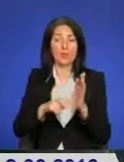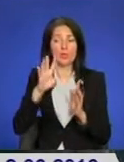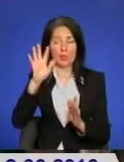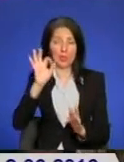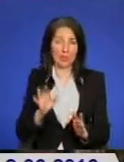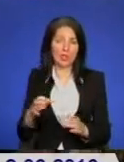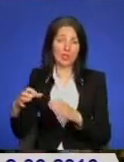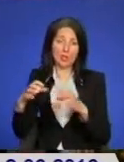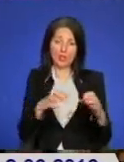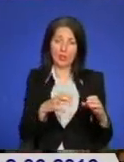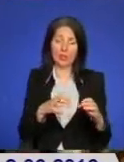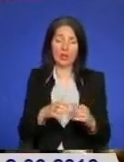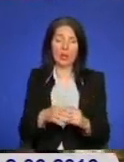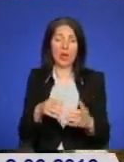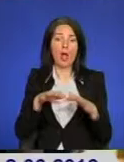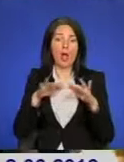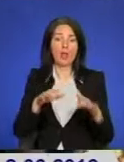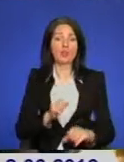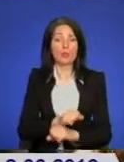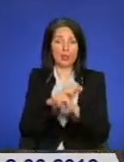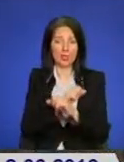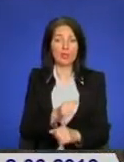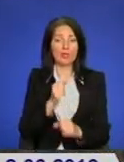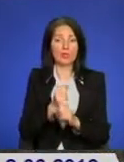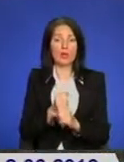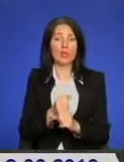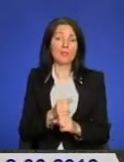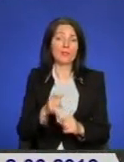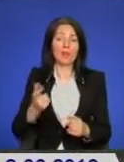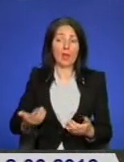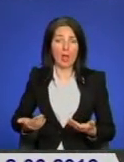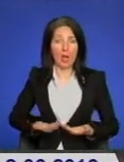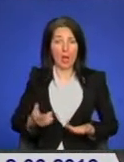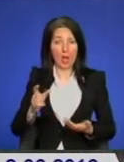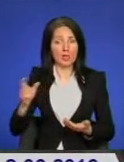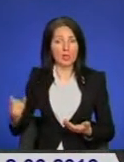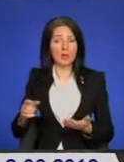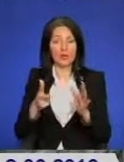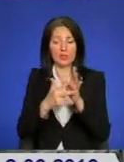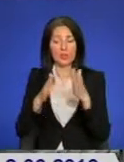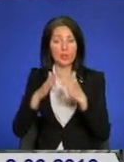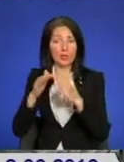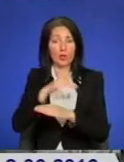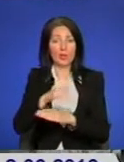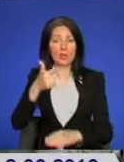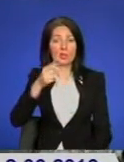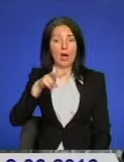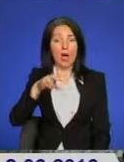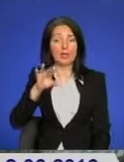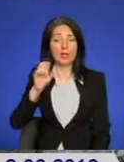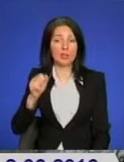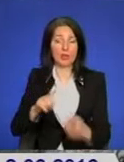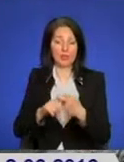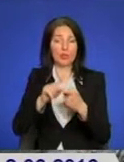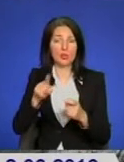транспорту. Акцію протесту влаштували мешканці 8 будинків з вулиці Галицької у зв'язку з тим, що жителі будинку на